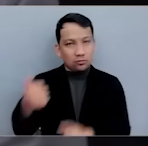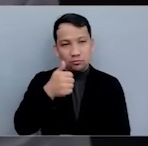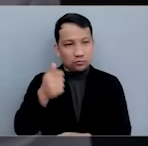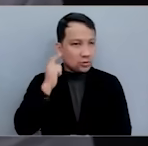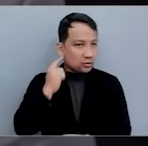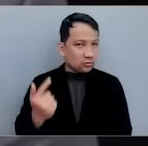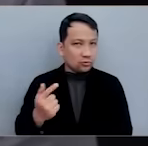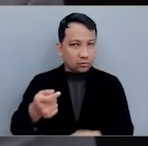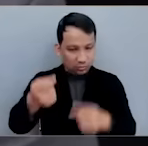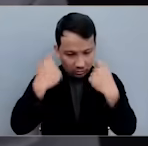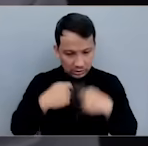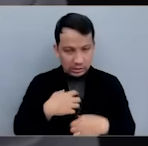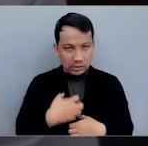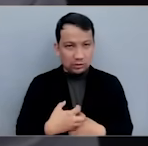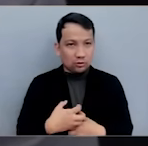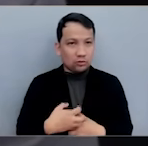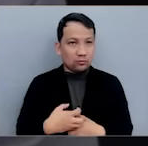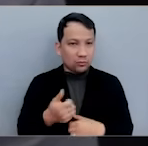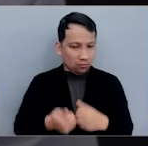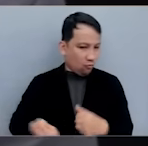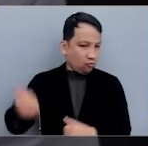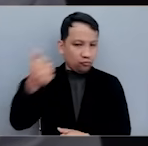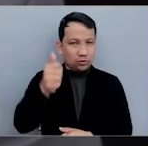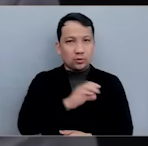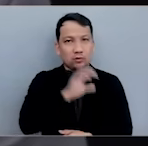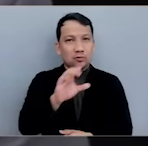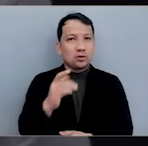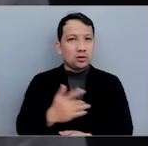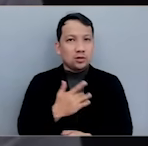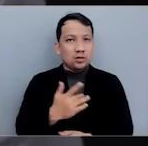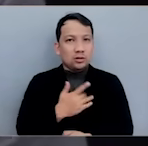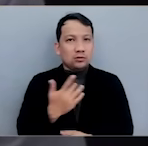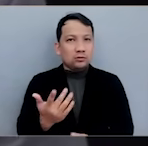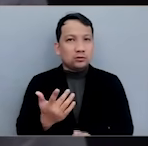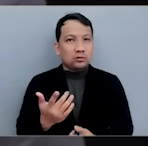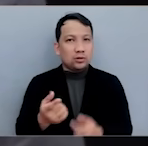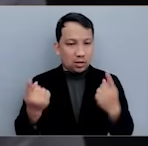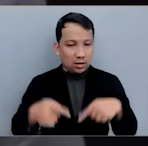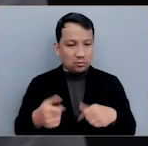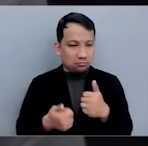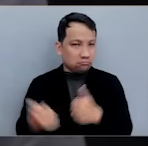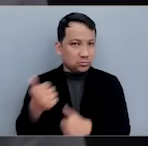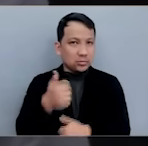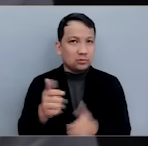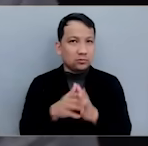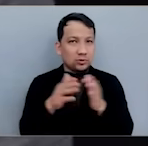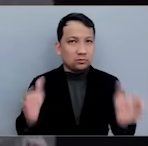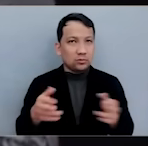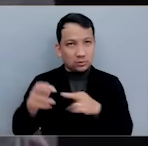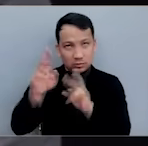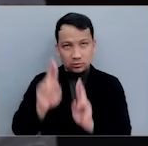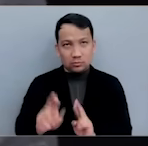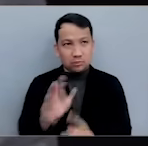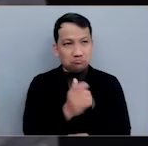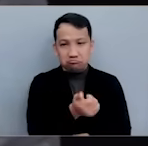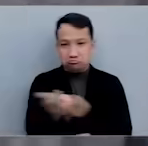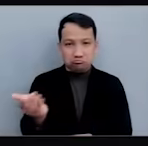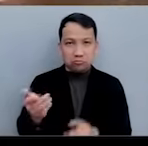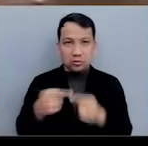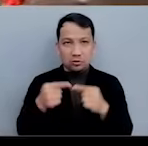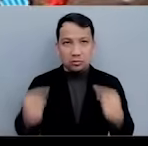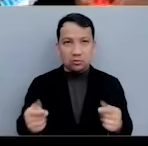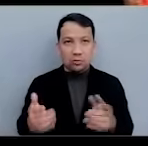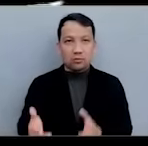That's the goal. You know, we feel like we have an excellent chance. We also have great respect for our